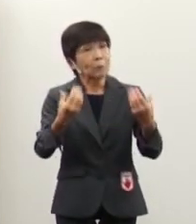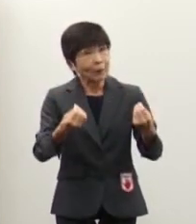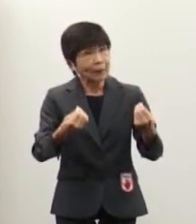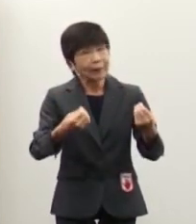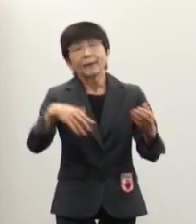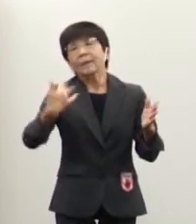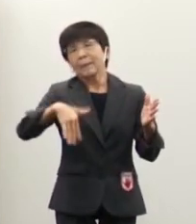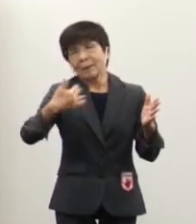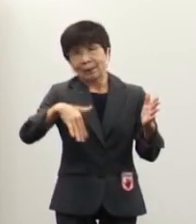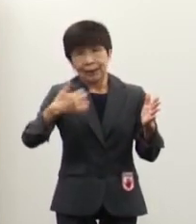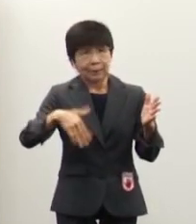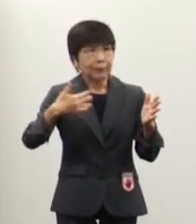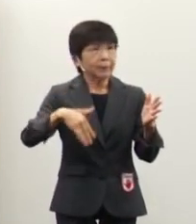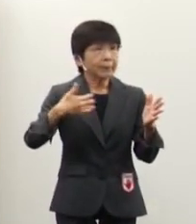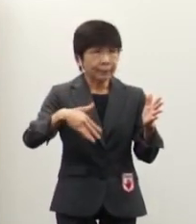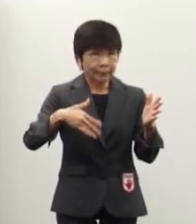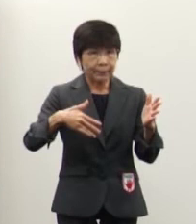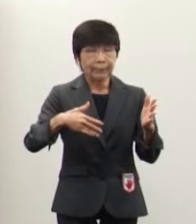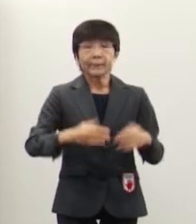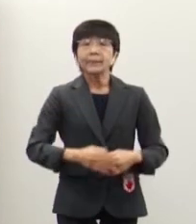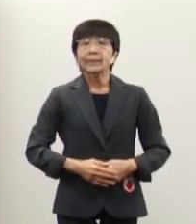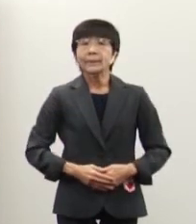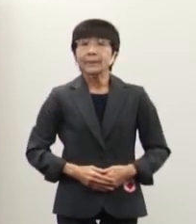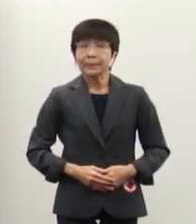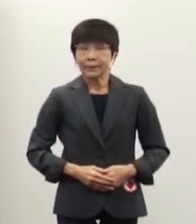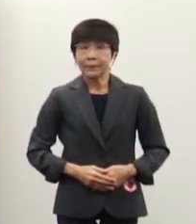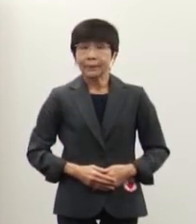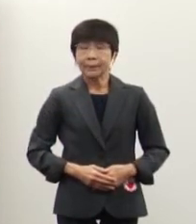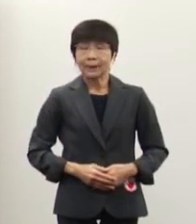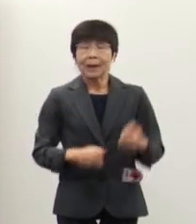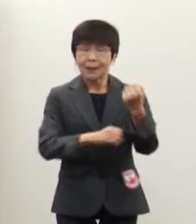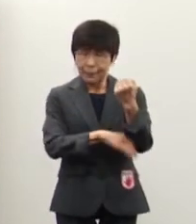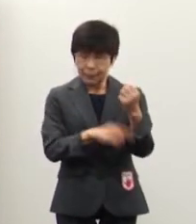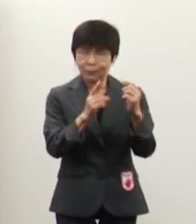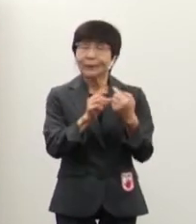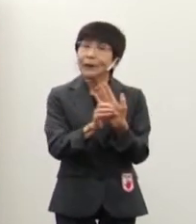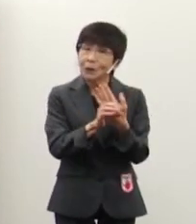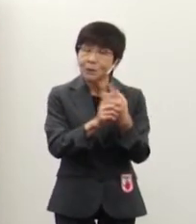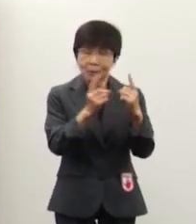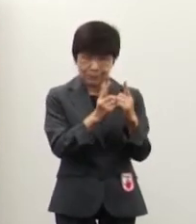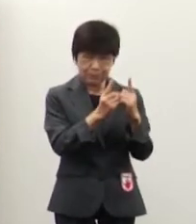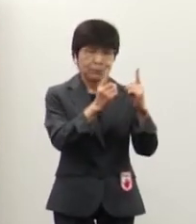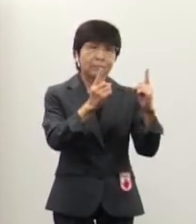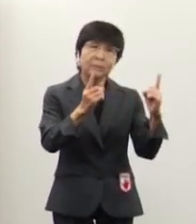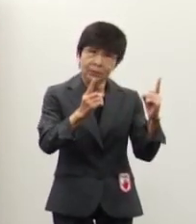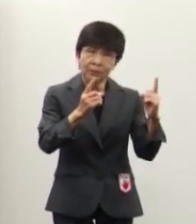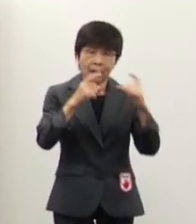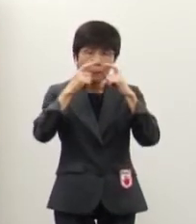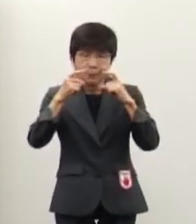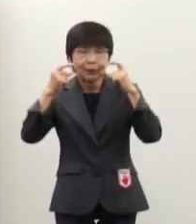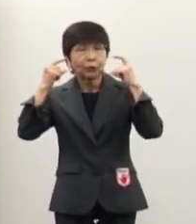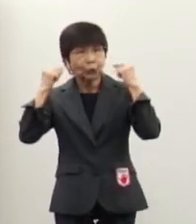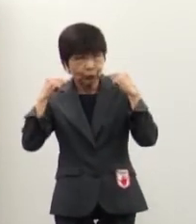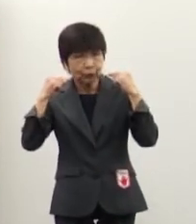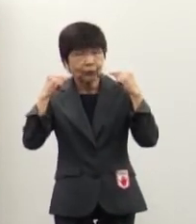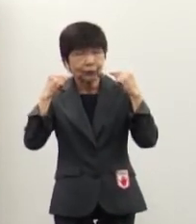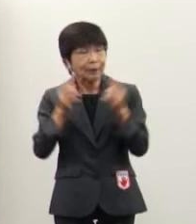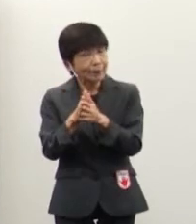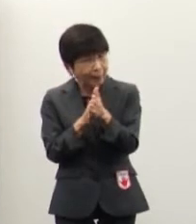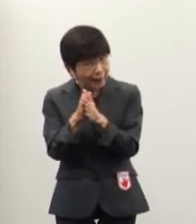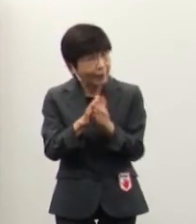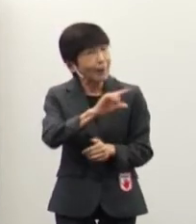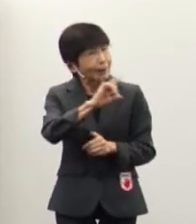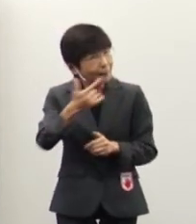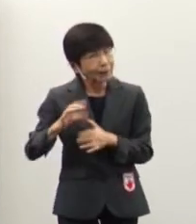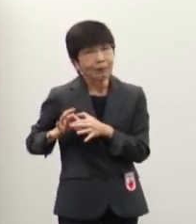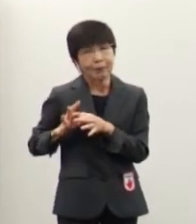るとは言えないと認識をしています。基本的な感染防止対策は粘り強く続けていく必要があろうかと思